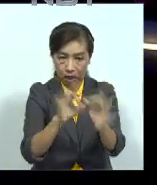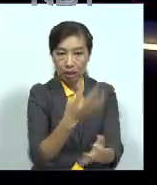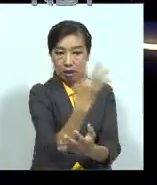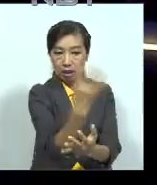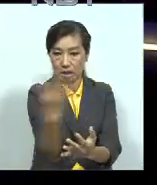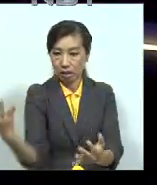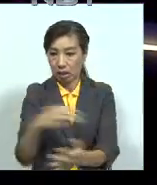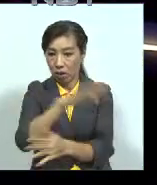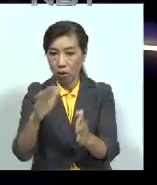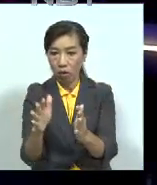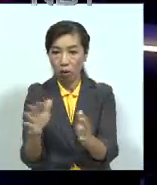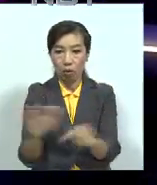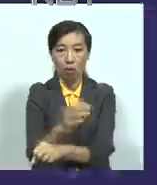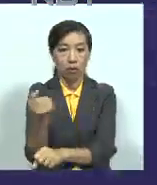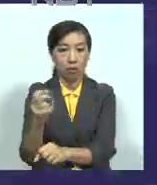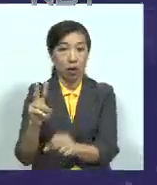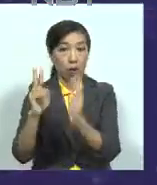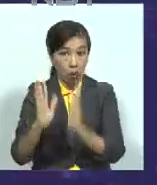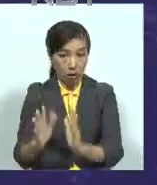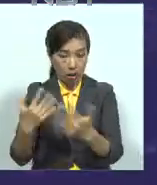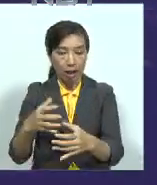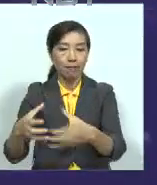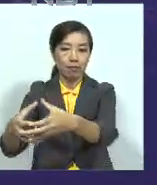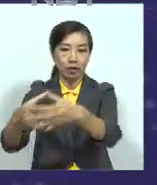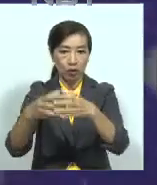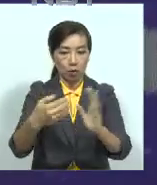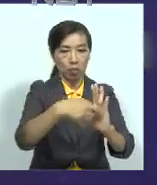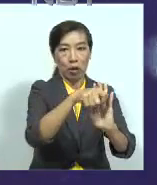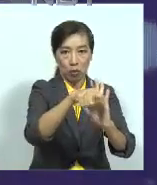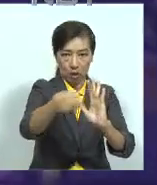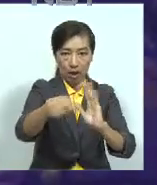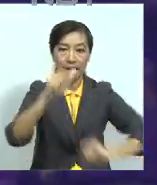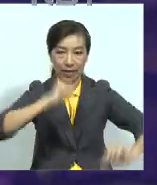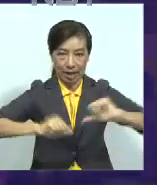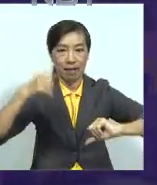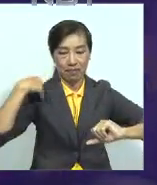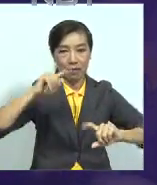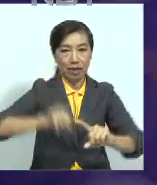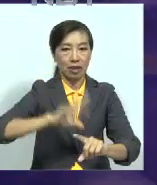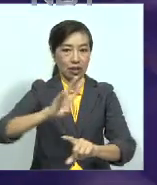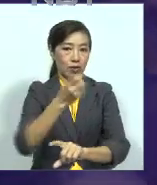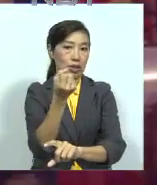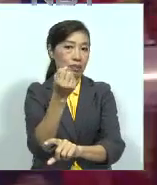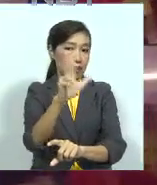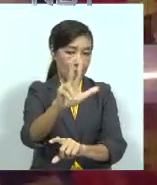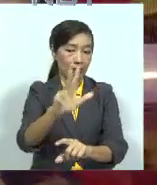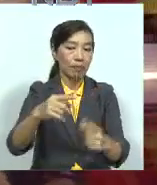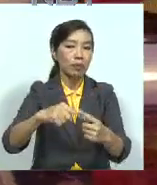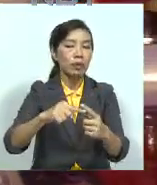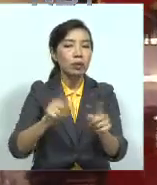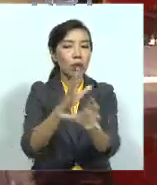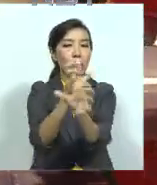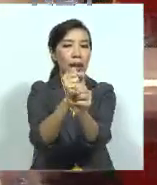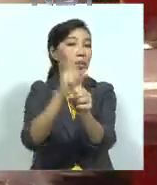ถิ่นโชว์พลังเสียงในจังหวัดนครราชสีมาเป็นจังหวัดแรกในวันที่13กรกฎาคมที่ลานอนุสาวรีย์ท้าวสุรน